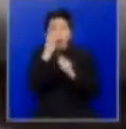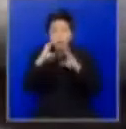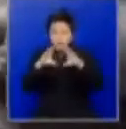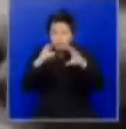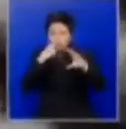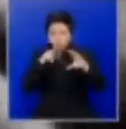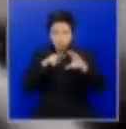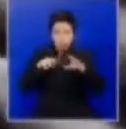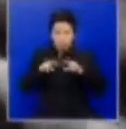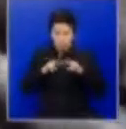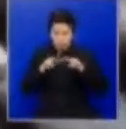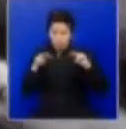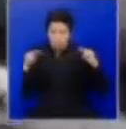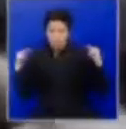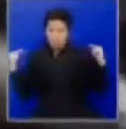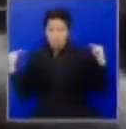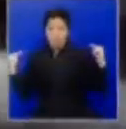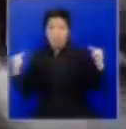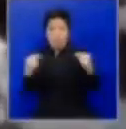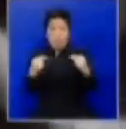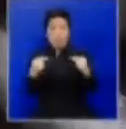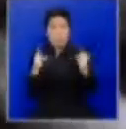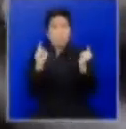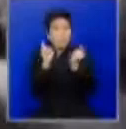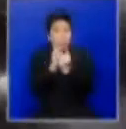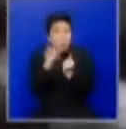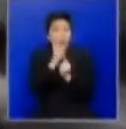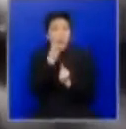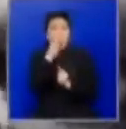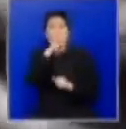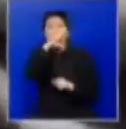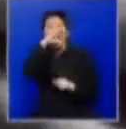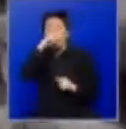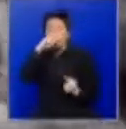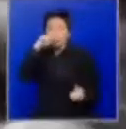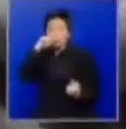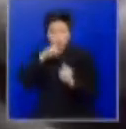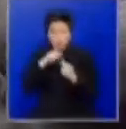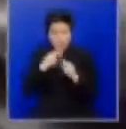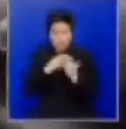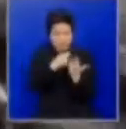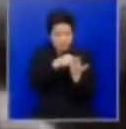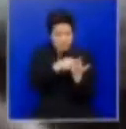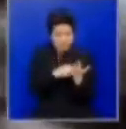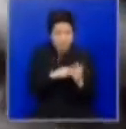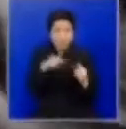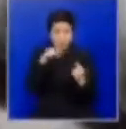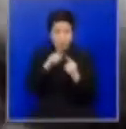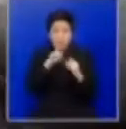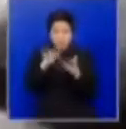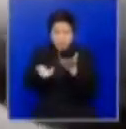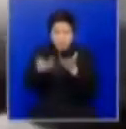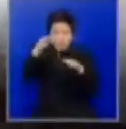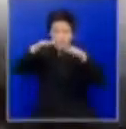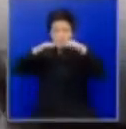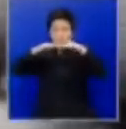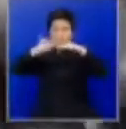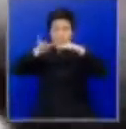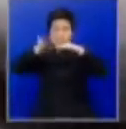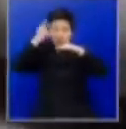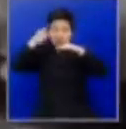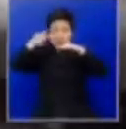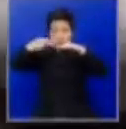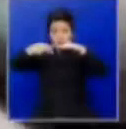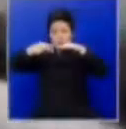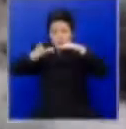บข้าวบริเวณรอบๆด้านนอกนะครับก็พบว่าเป็นข้าวหอมมะลิตรงตามบัญชีแต่พอรื้อกระสอบด้านบนออก2